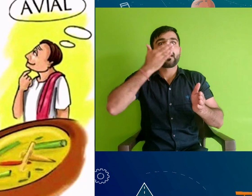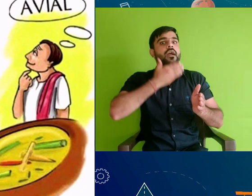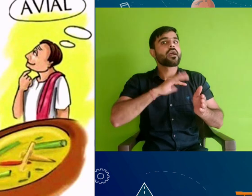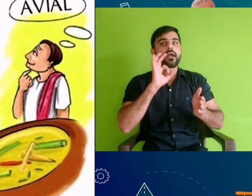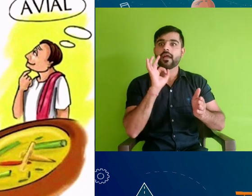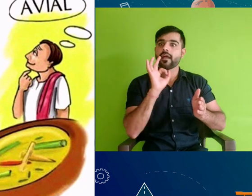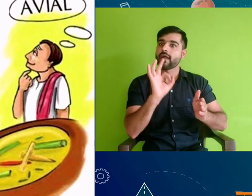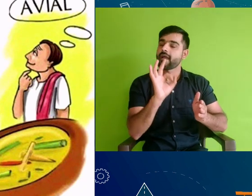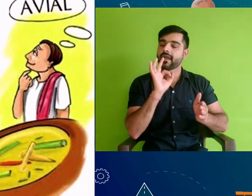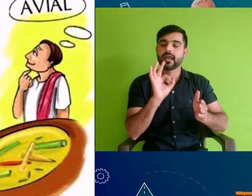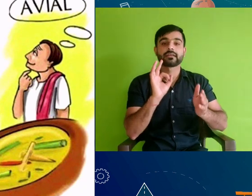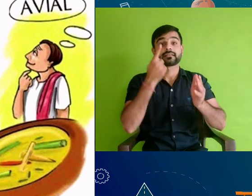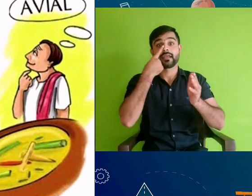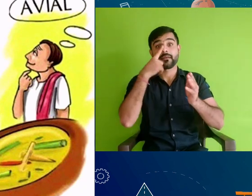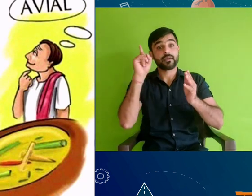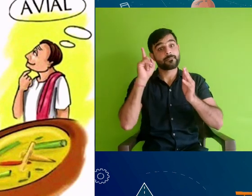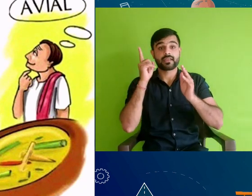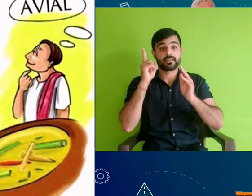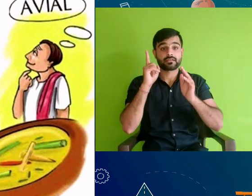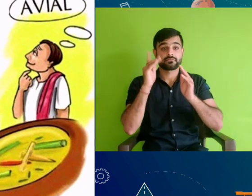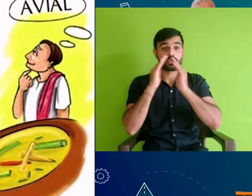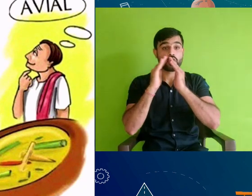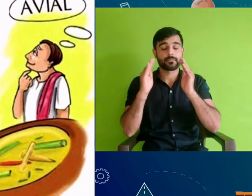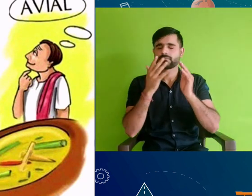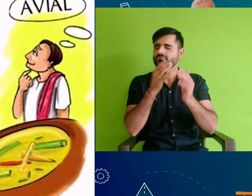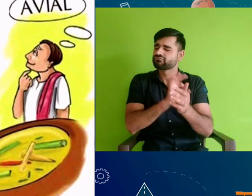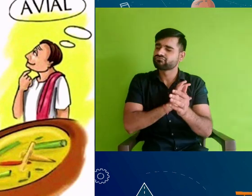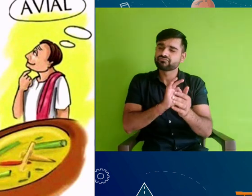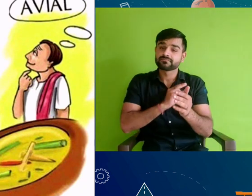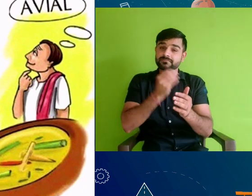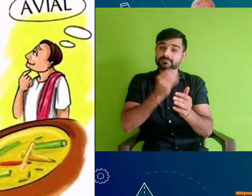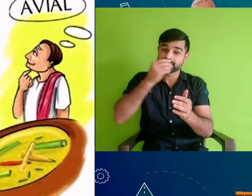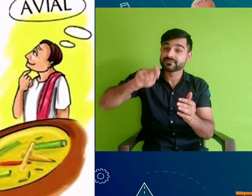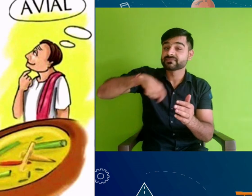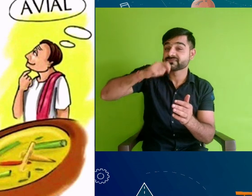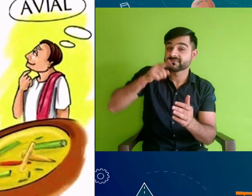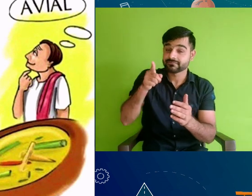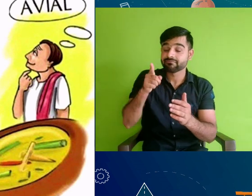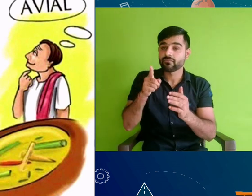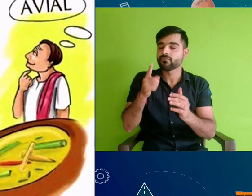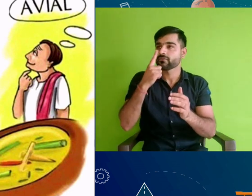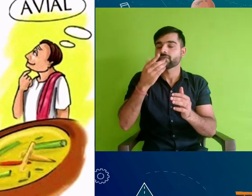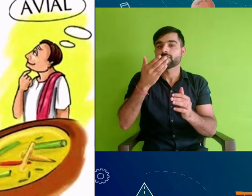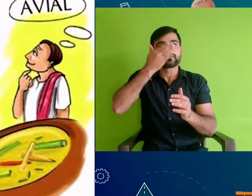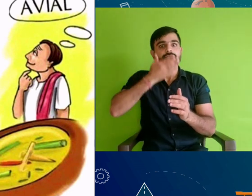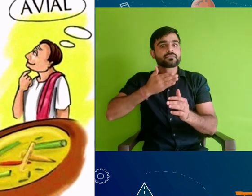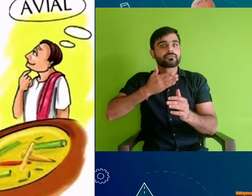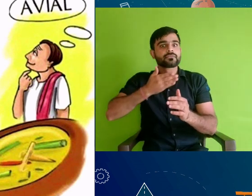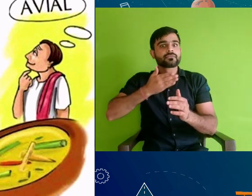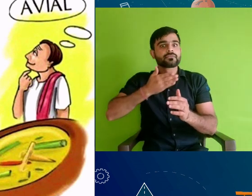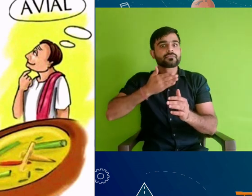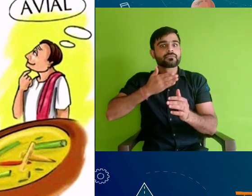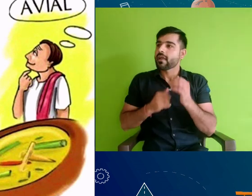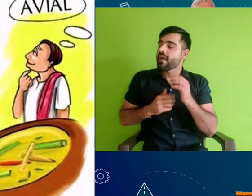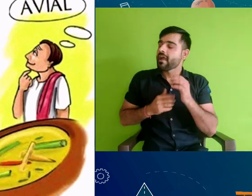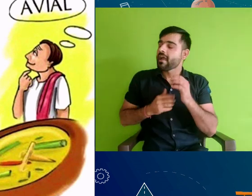जैसे मम्मी अगर हमारा फेवरेट फूड बनाती हैं, तो किस तरीके से हम खिंचे चले जाते हैं किचन